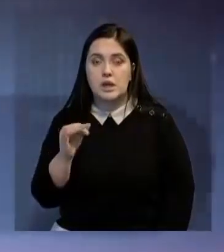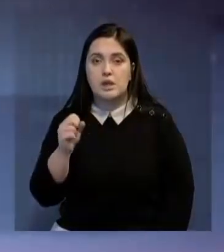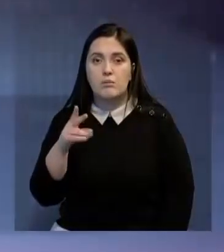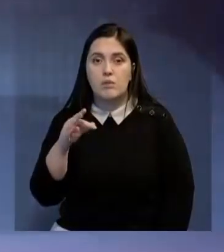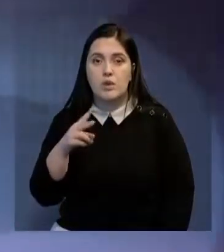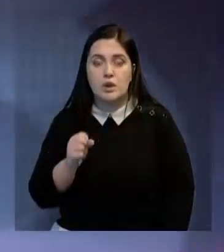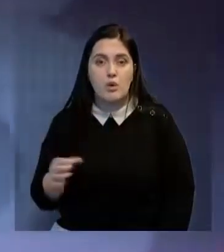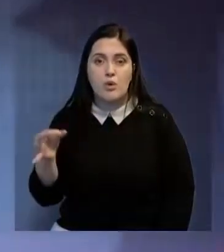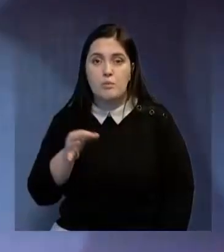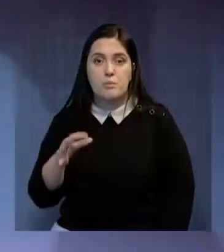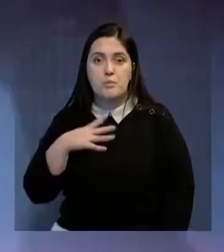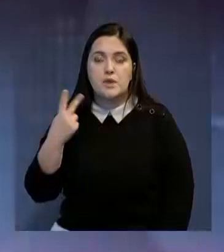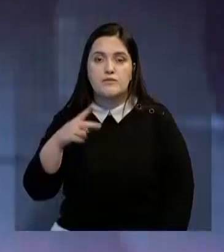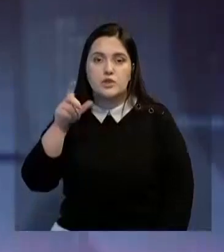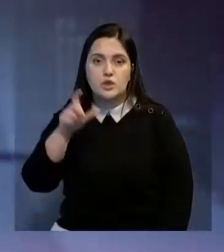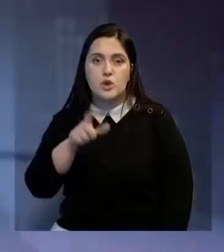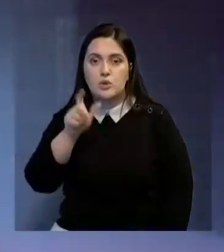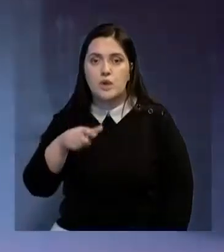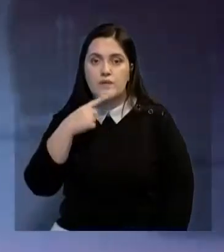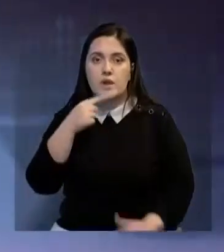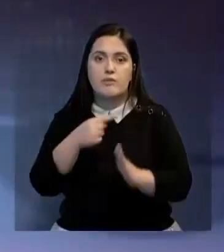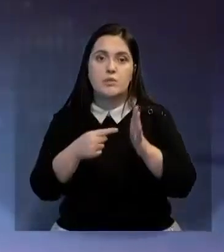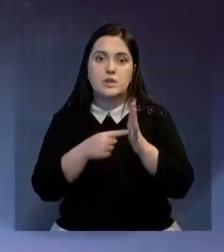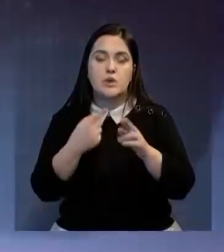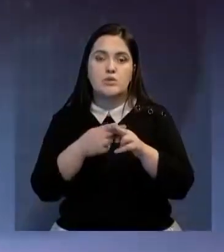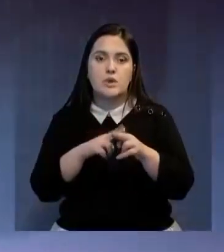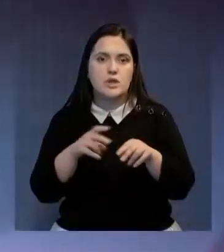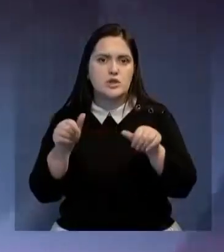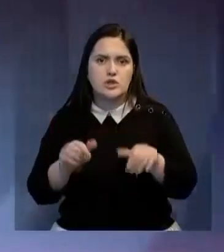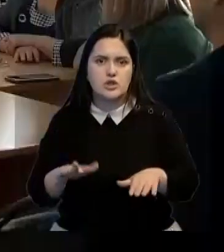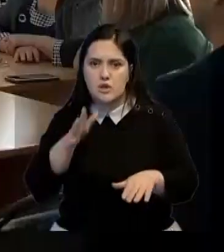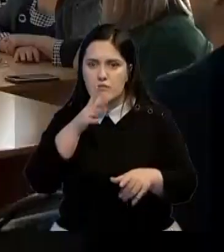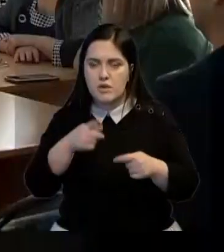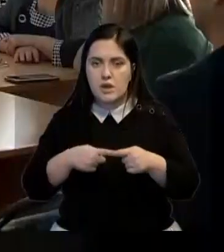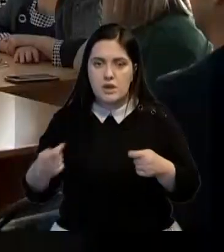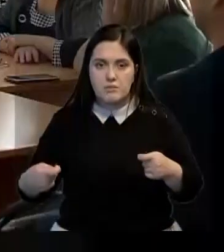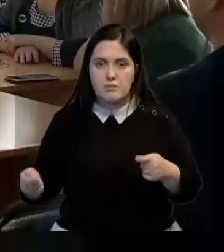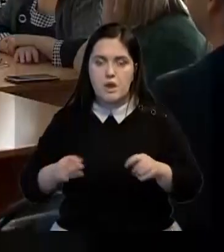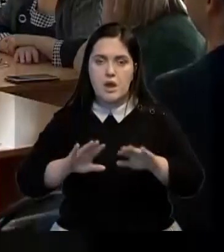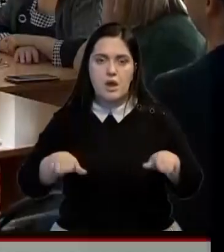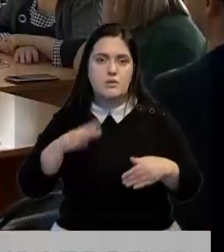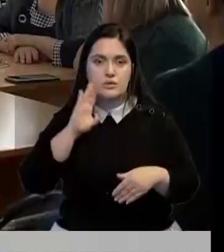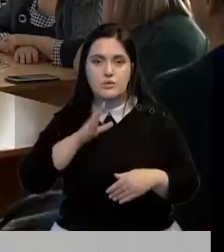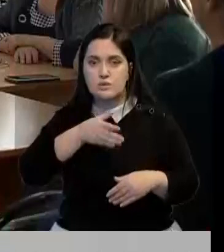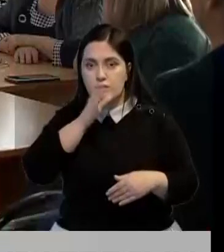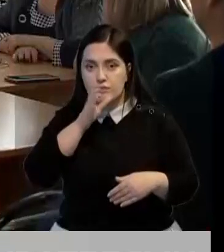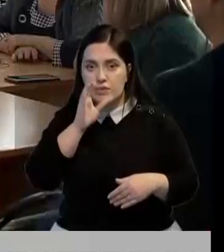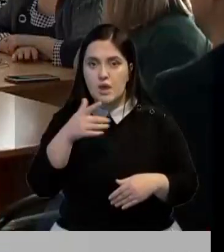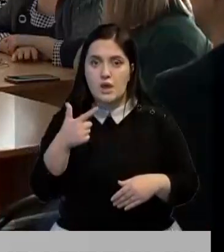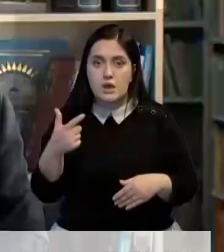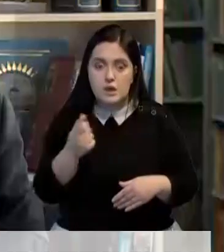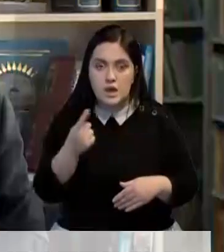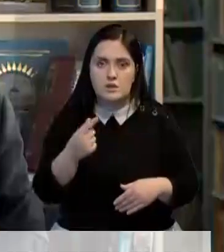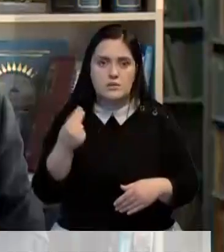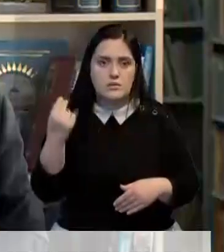области. На встречу пришли около 20 человек. Люди говорили о вопросах, которые в районе не решаются долгие годы. Это отсутствие питьевой